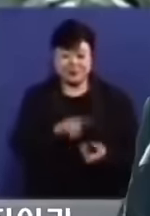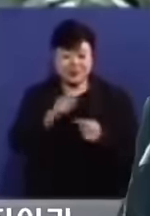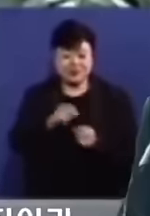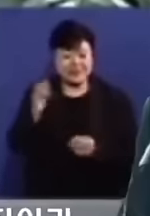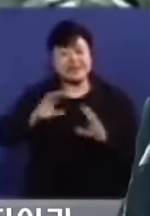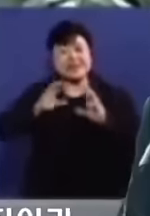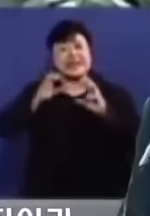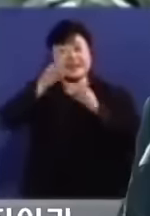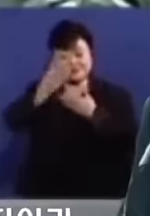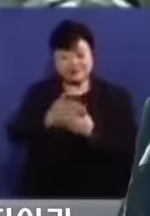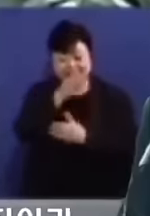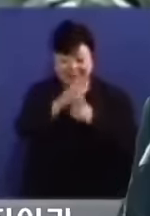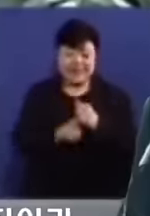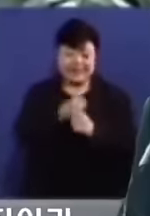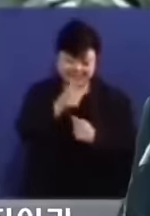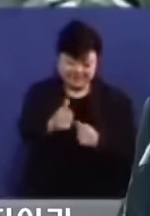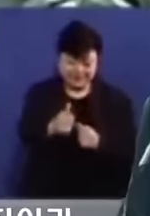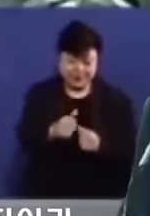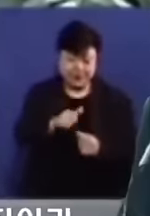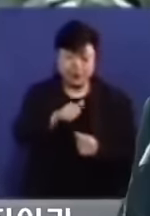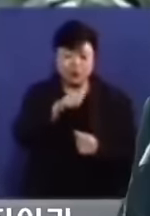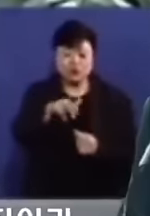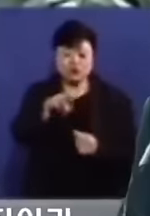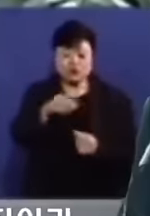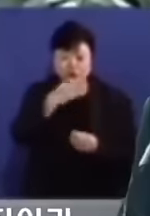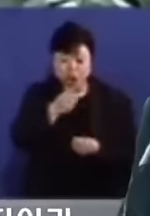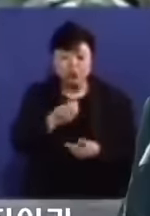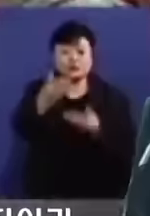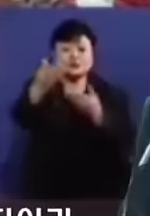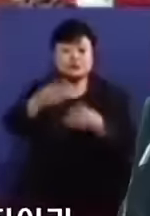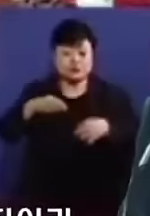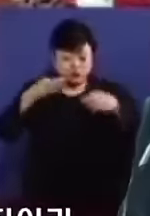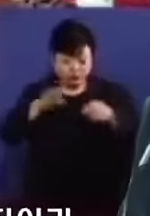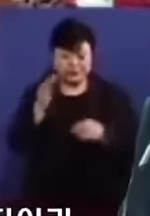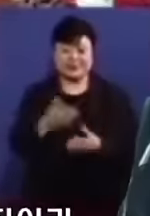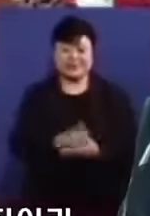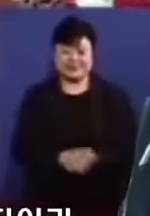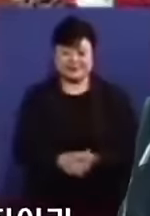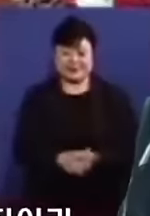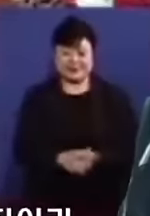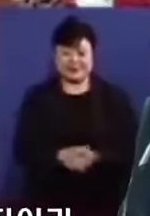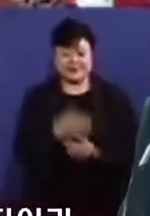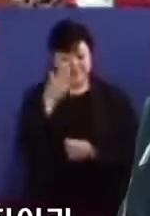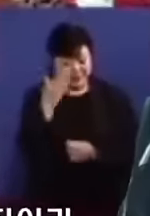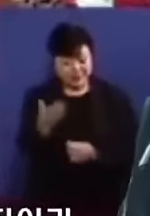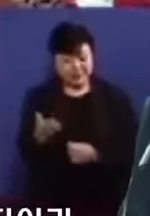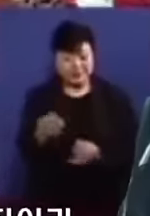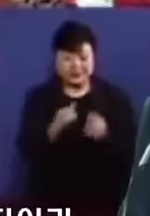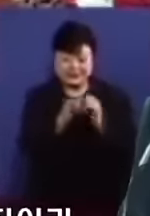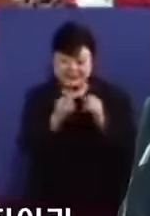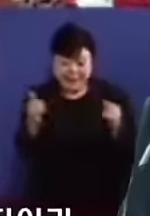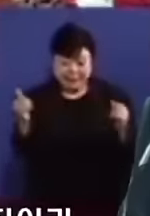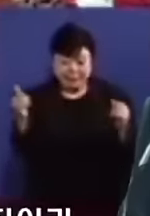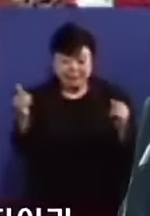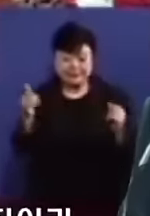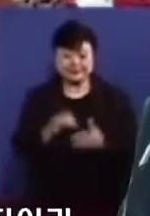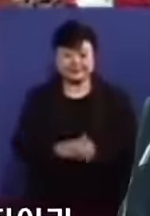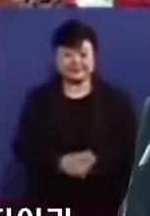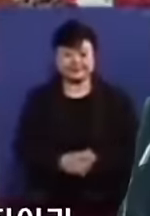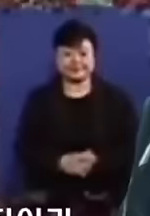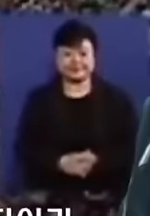영생 천국을 주시는 하나님, 오중복음을 부르짖게 된 것입니다. 여러분, 사람이